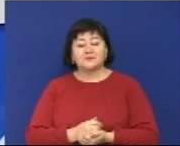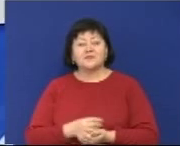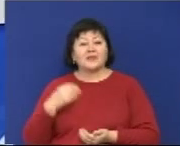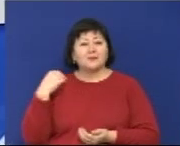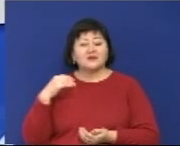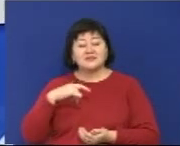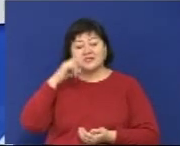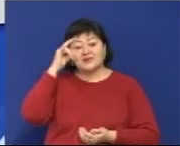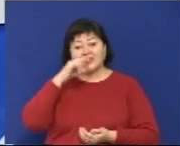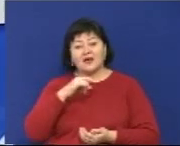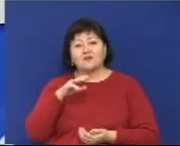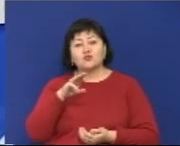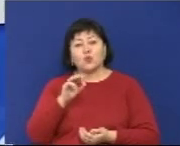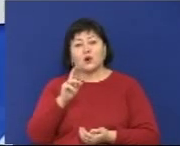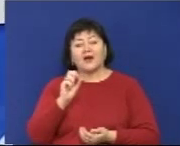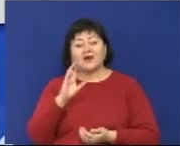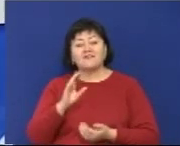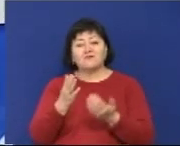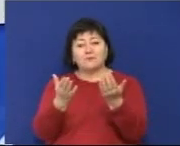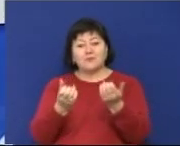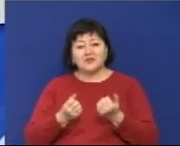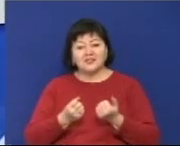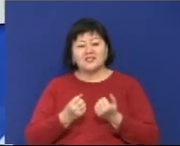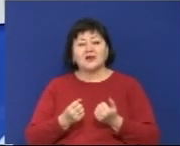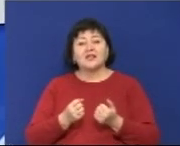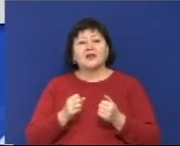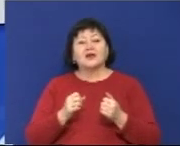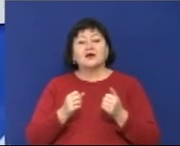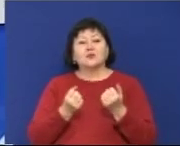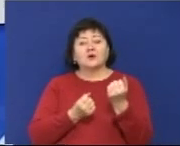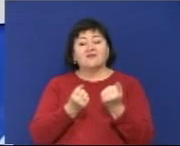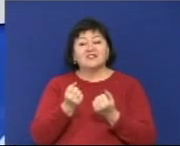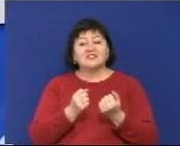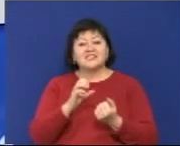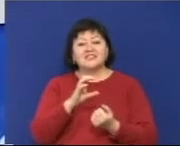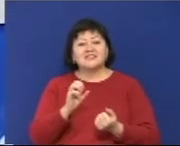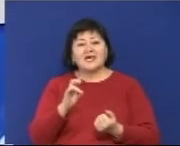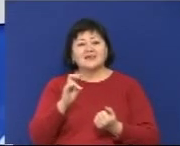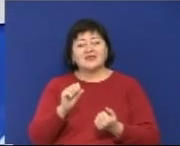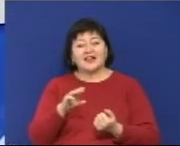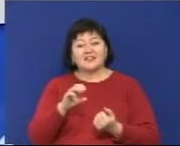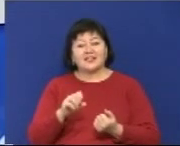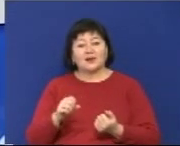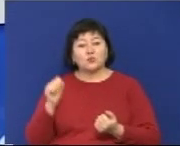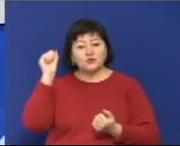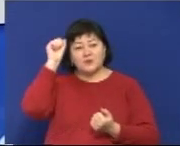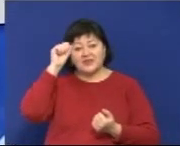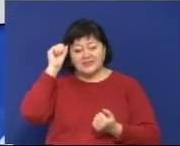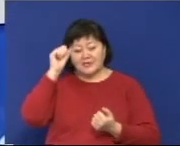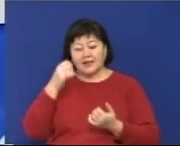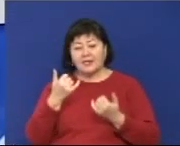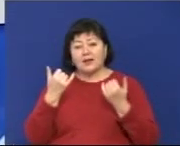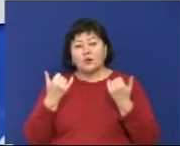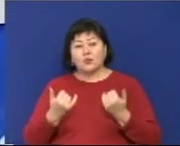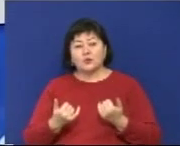Президент Казахстана Касым-Жомарт Токаев принял председателя Сената Оли Мажилиса Республики Узбекистан Танзилу Нарбаеву. Президент отметил,